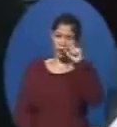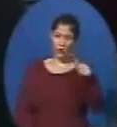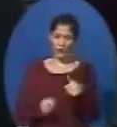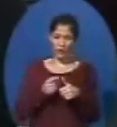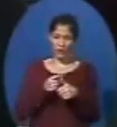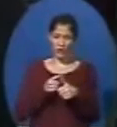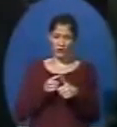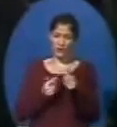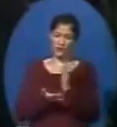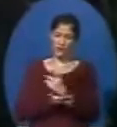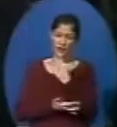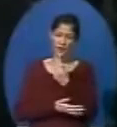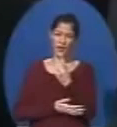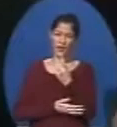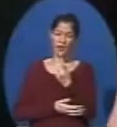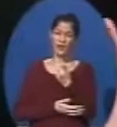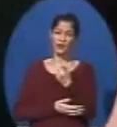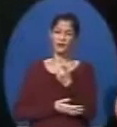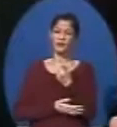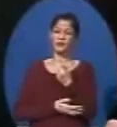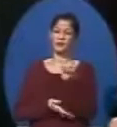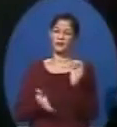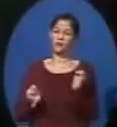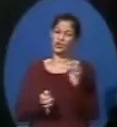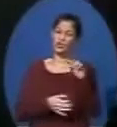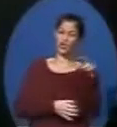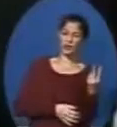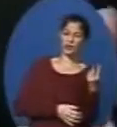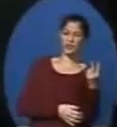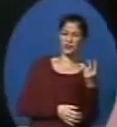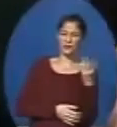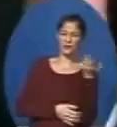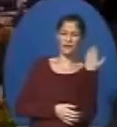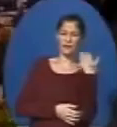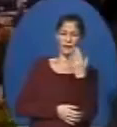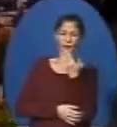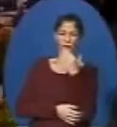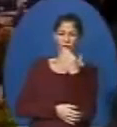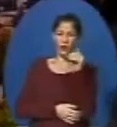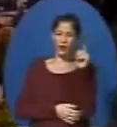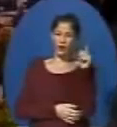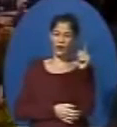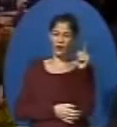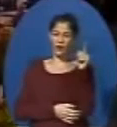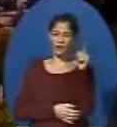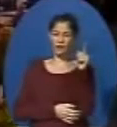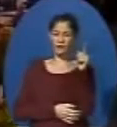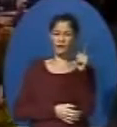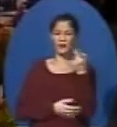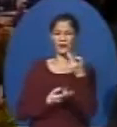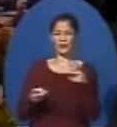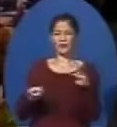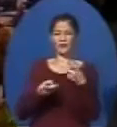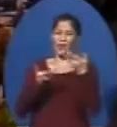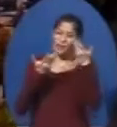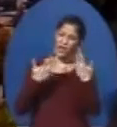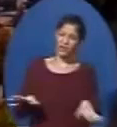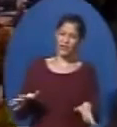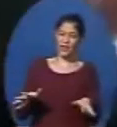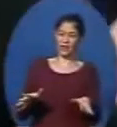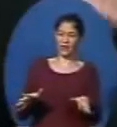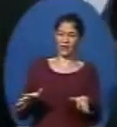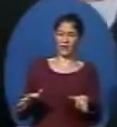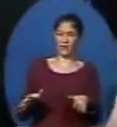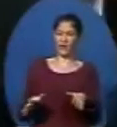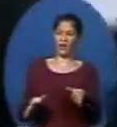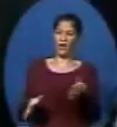כמו שאמר דן אבי יצחק ידידי, אנחנו לא יכולים לוותר על כל הזכויות שיש הנאשמים. זה ברור.